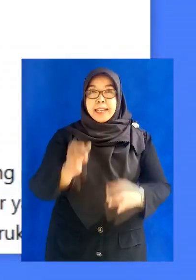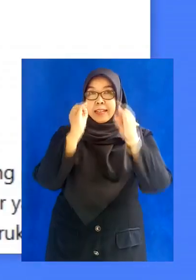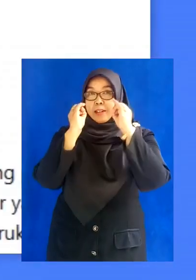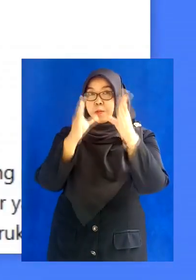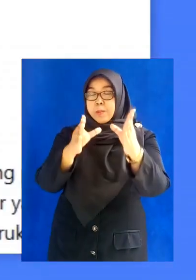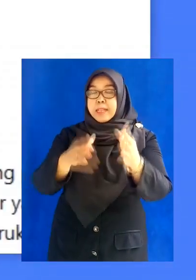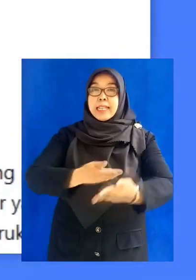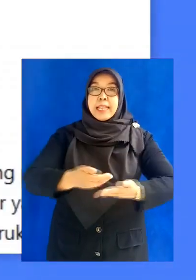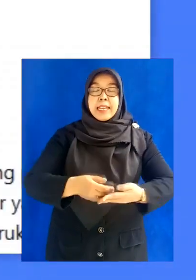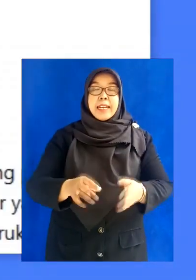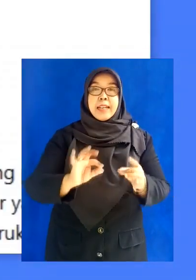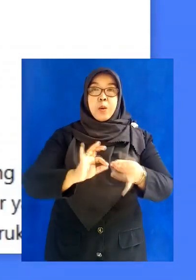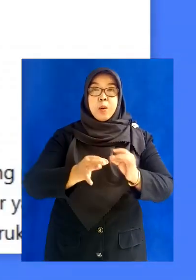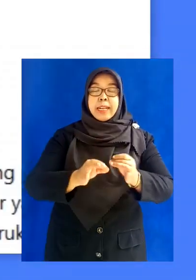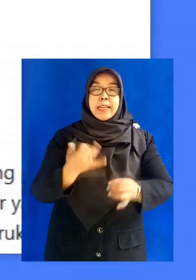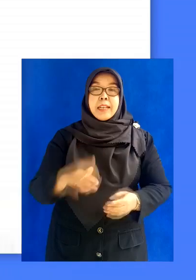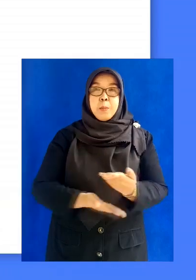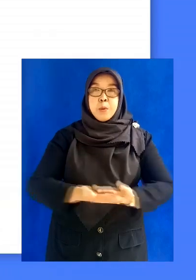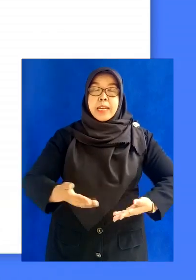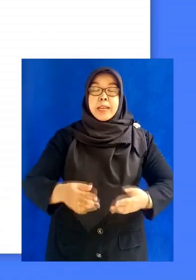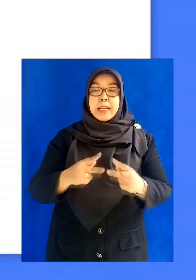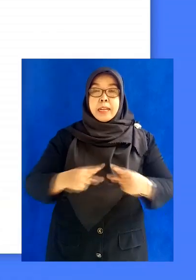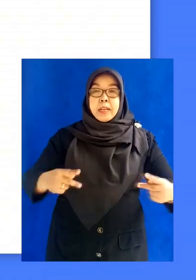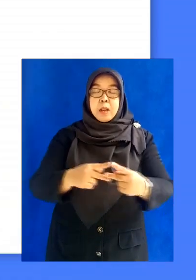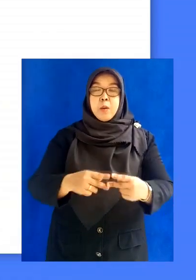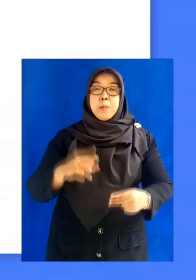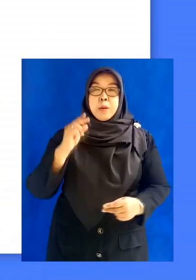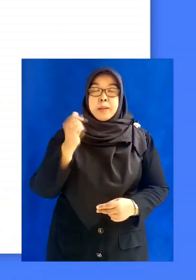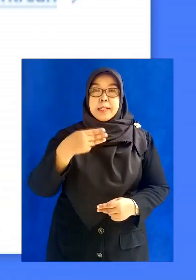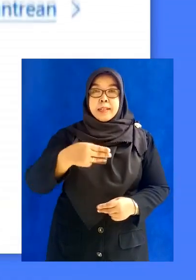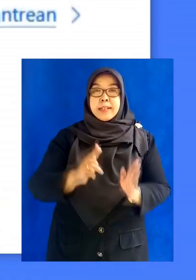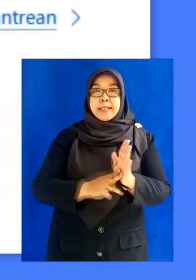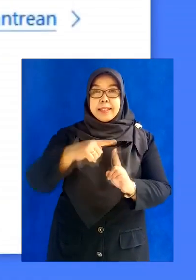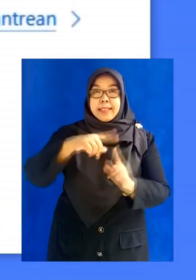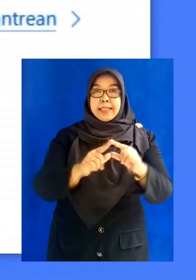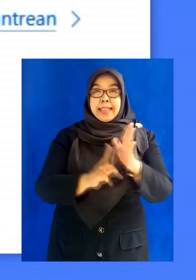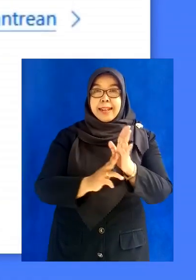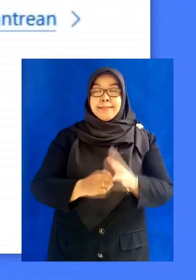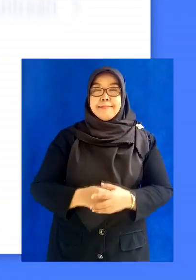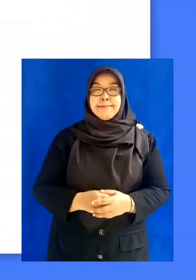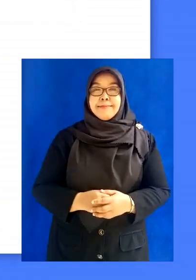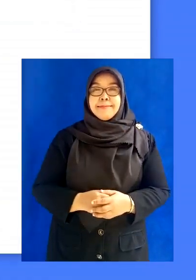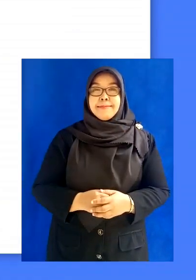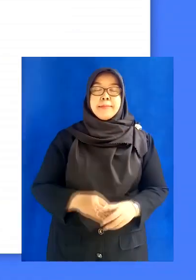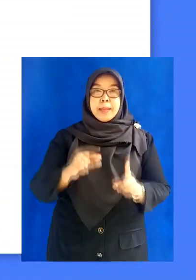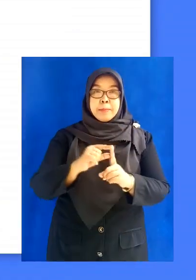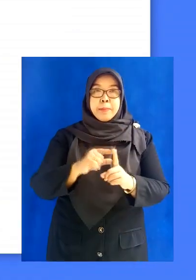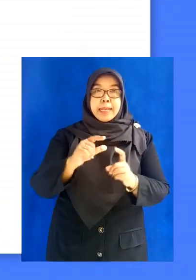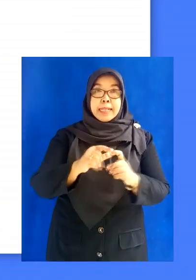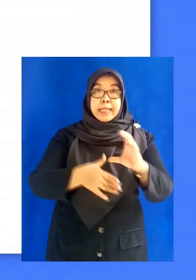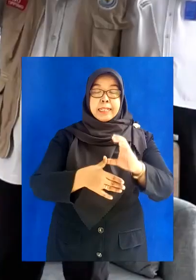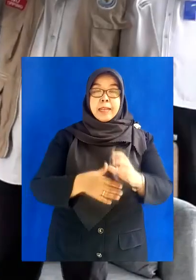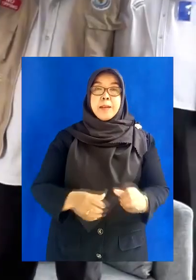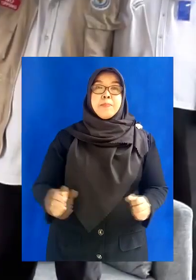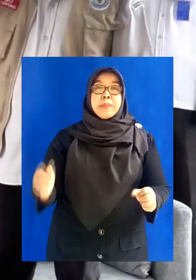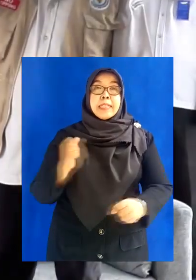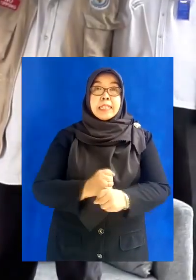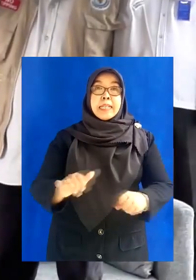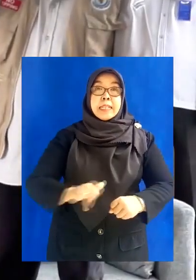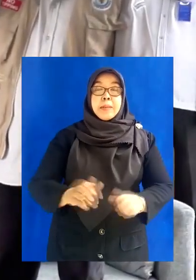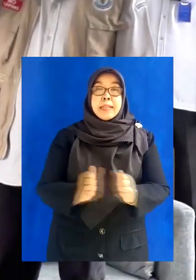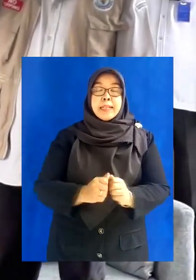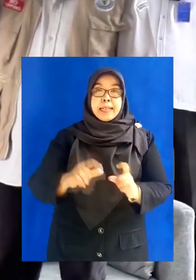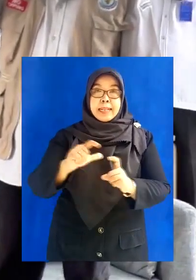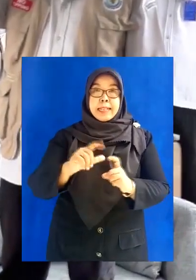Menyediakan informasi pelayanan secara online yang sesuai dengan kaidah-kaidah yang dapat memudahkan pengguna kelompok rentan. PPS Cilacap juga